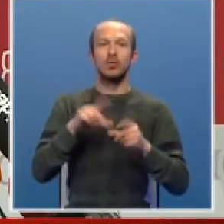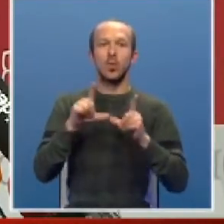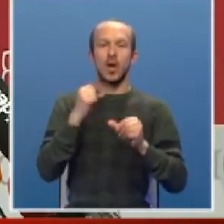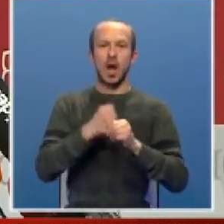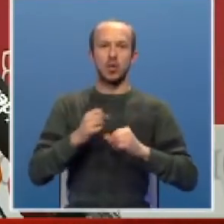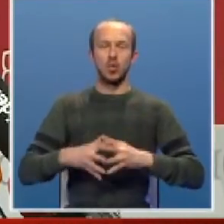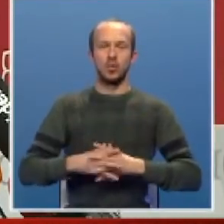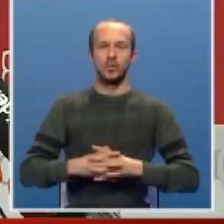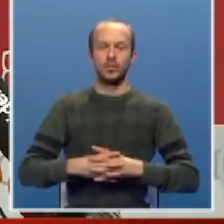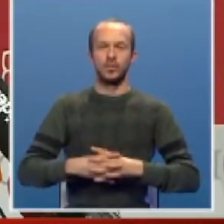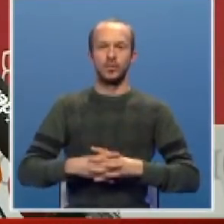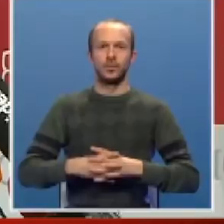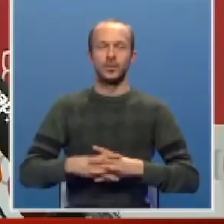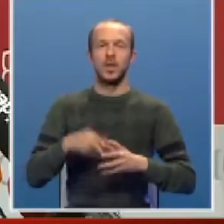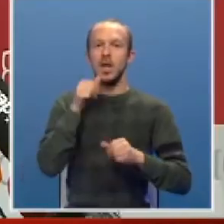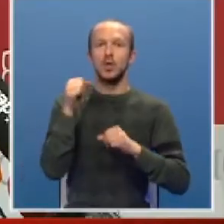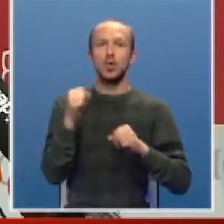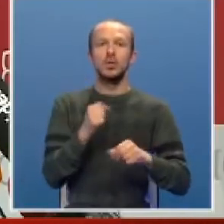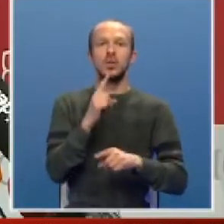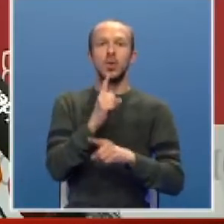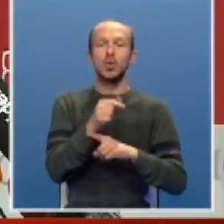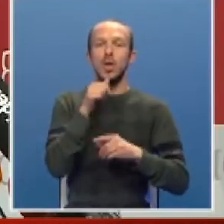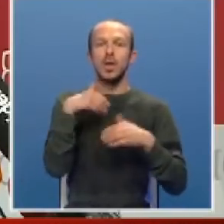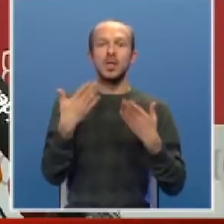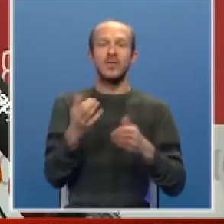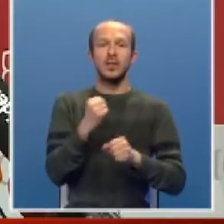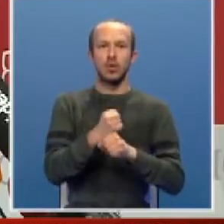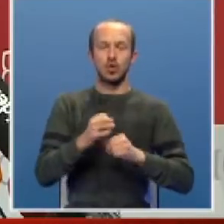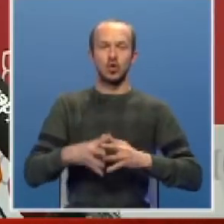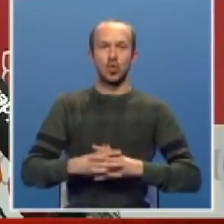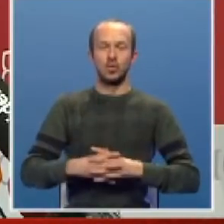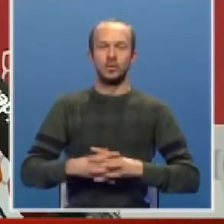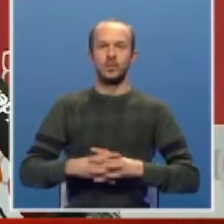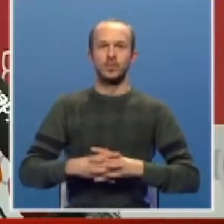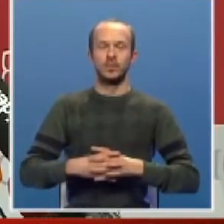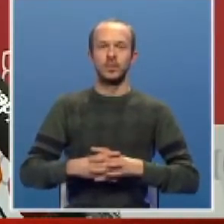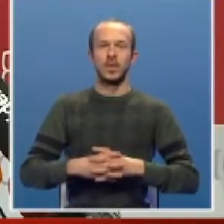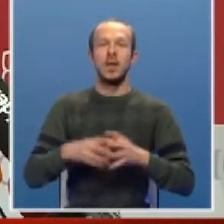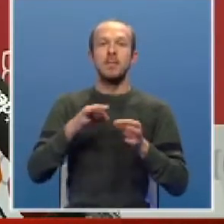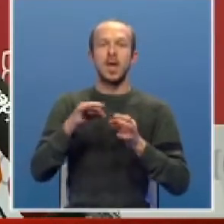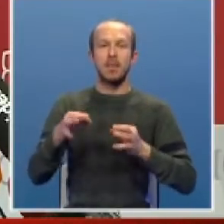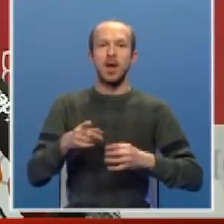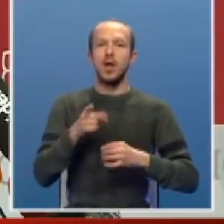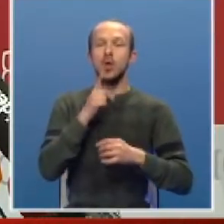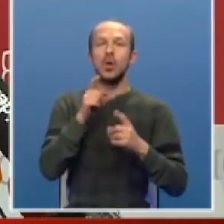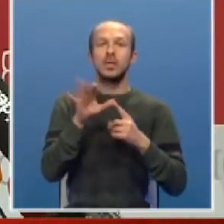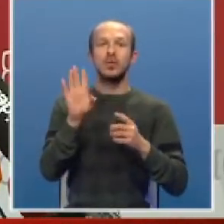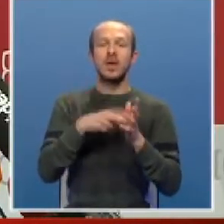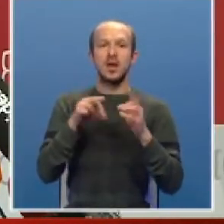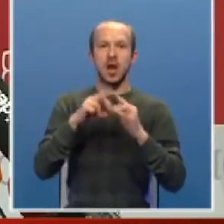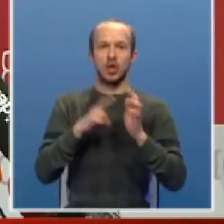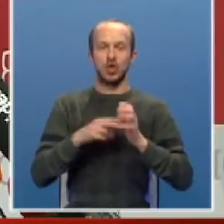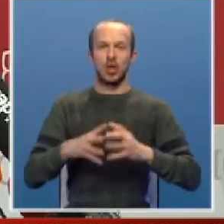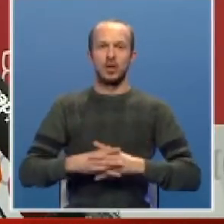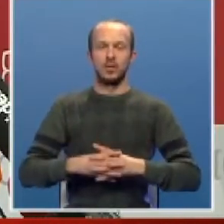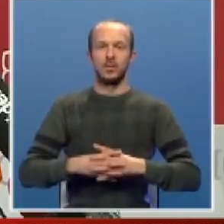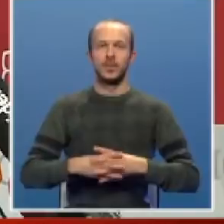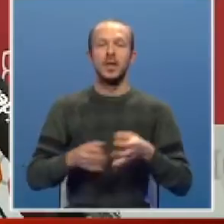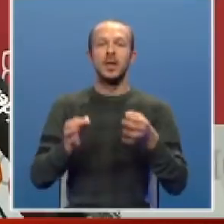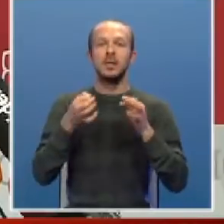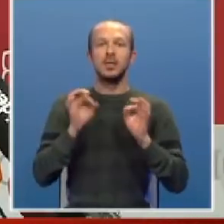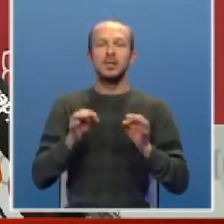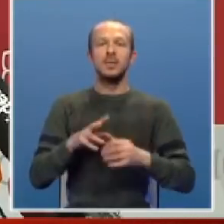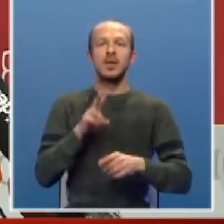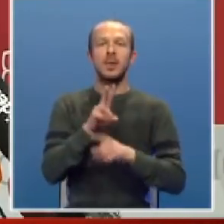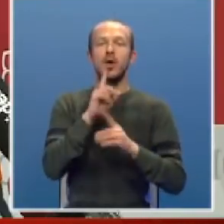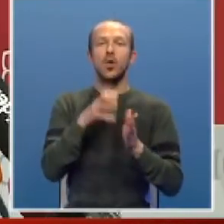radu i donositi odluke i davati podršku onim mjerama koji su na ovaj način sistemska